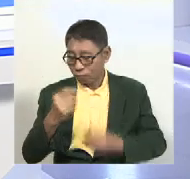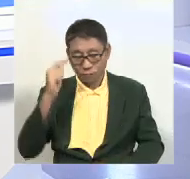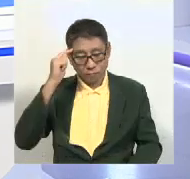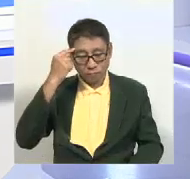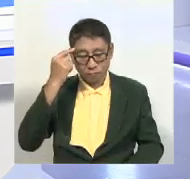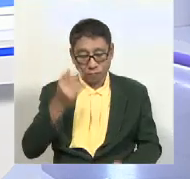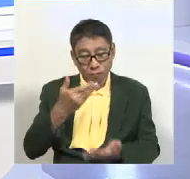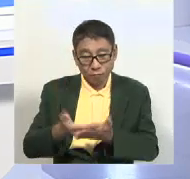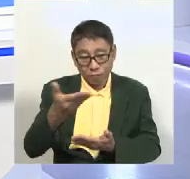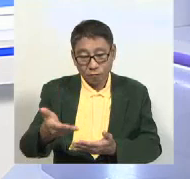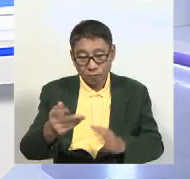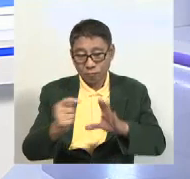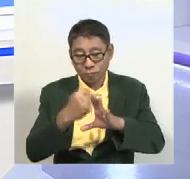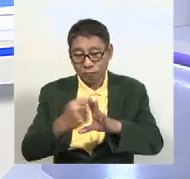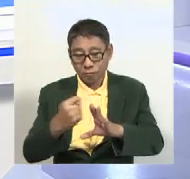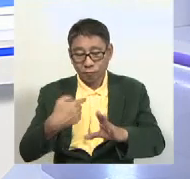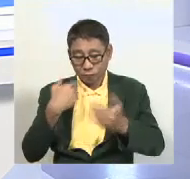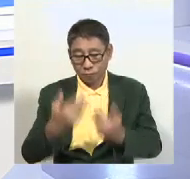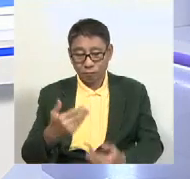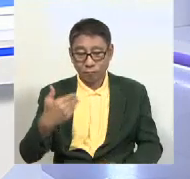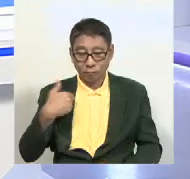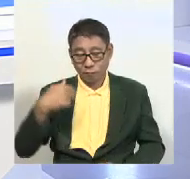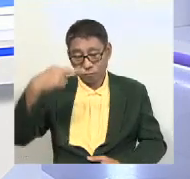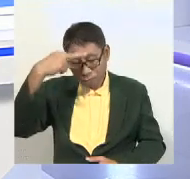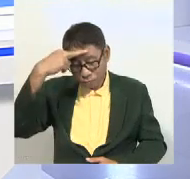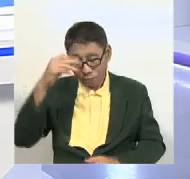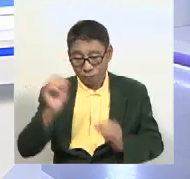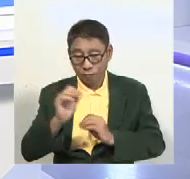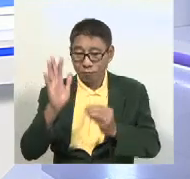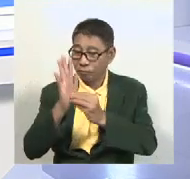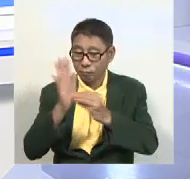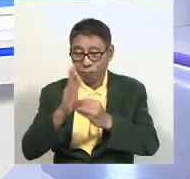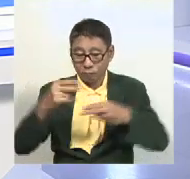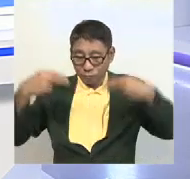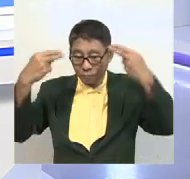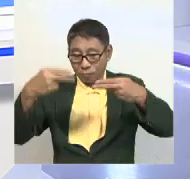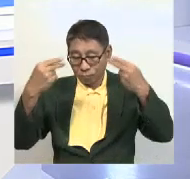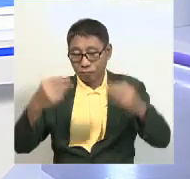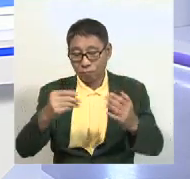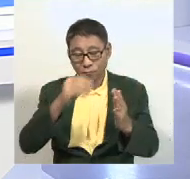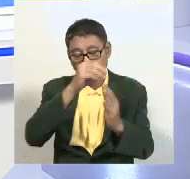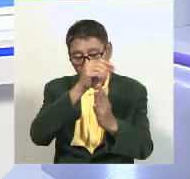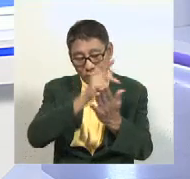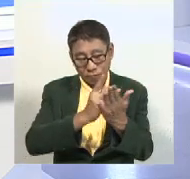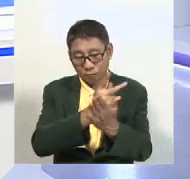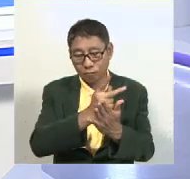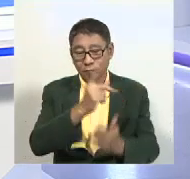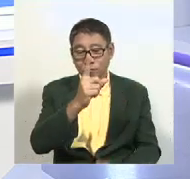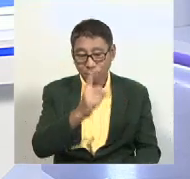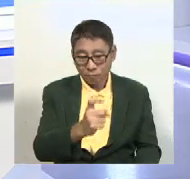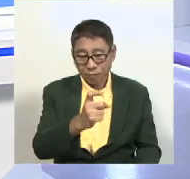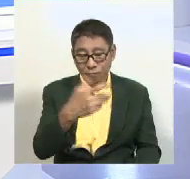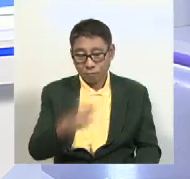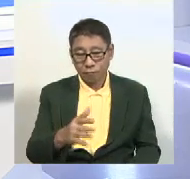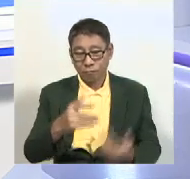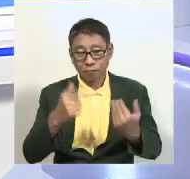หรอกว่าหมูที่เราซื้อมาจากตลาดเนี่ยมีหรือไม่มีแม้ว่าอย่างกรุงเทพอาจจะไม่น่าห่วงแต่อย่างพื้นที่ชายแดนถ้าเกิดเป็นหมูที่เสียชีวิตจากโรคนี้แล้ว